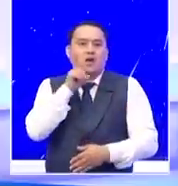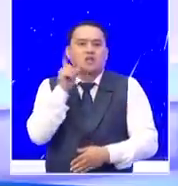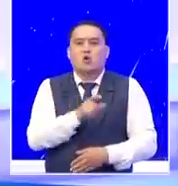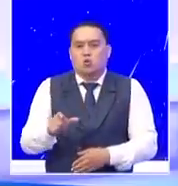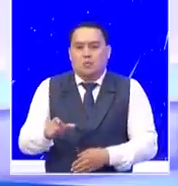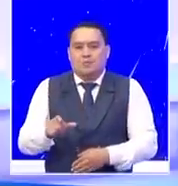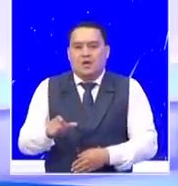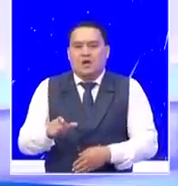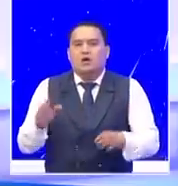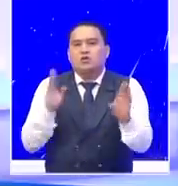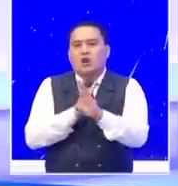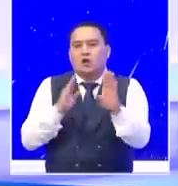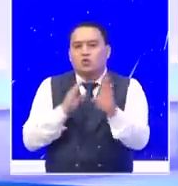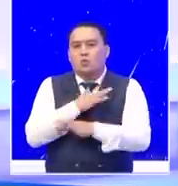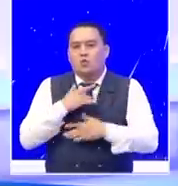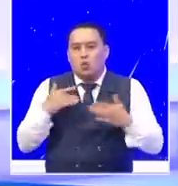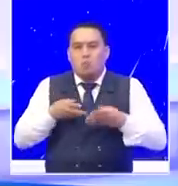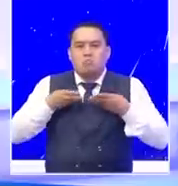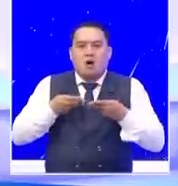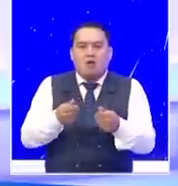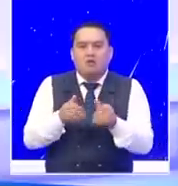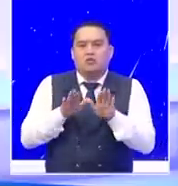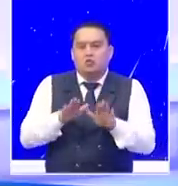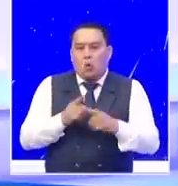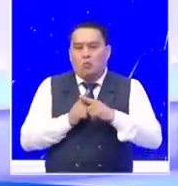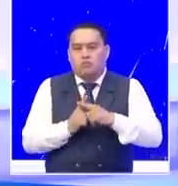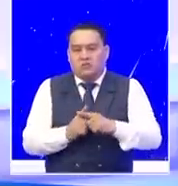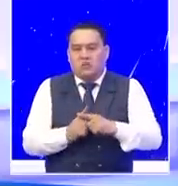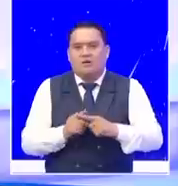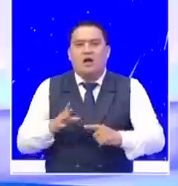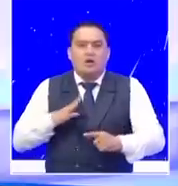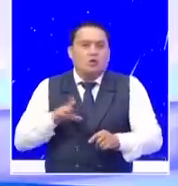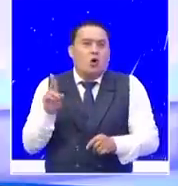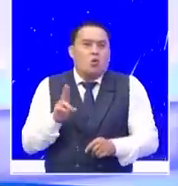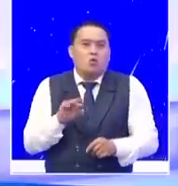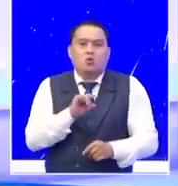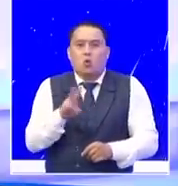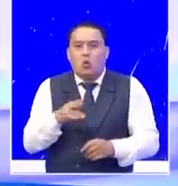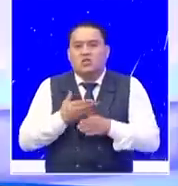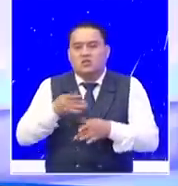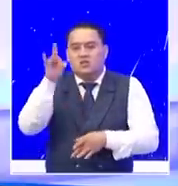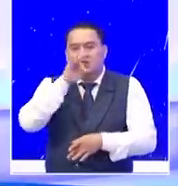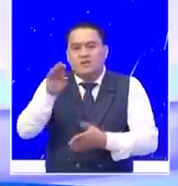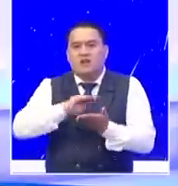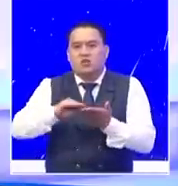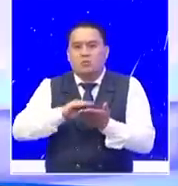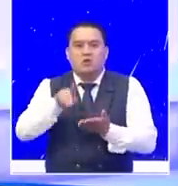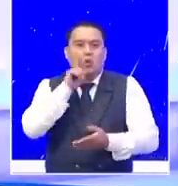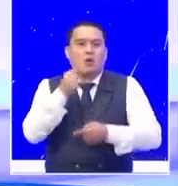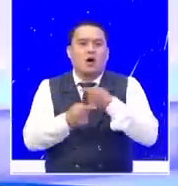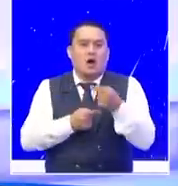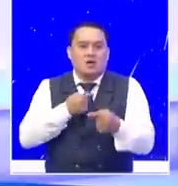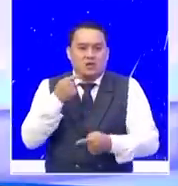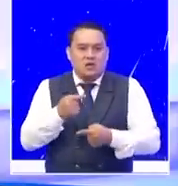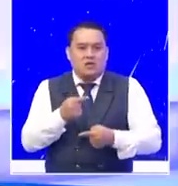люди. На судьбу многих из них он повлиял только с положительной стороны. О том, какую роль оказал известный журналист на молодое поколение